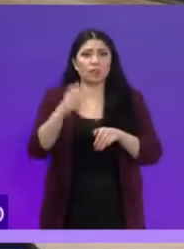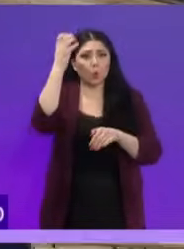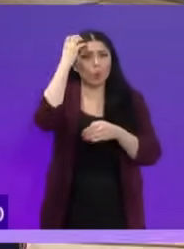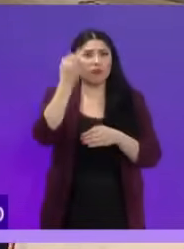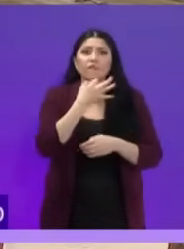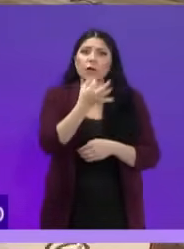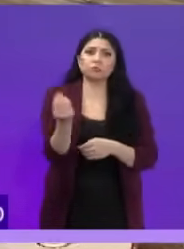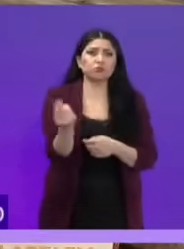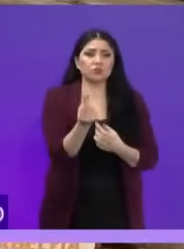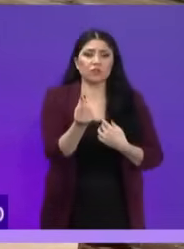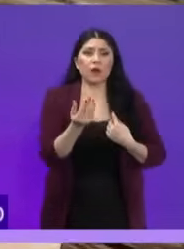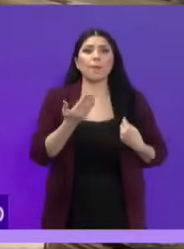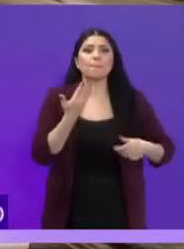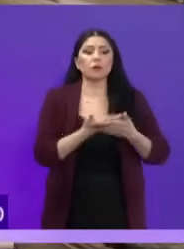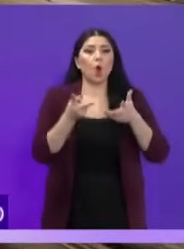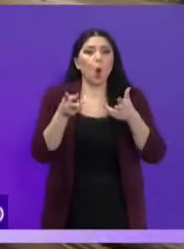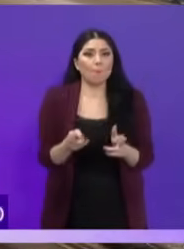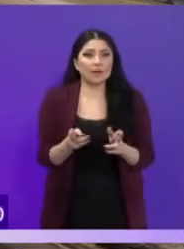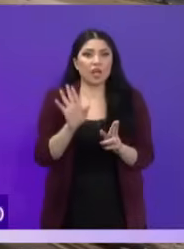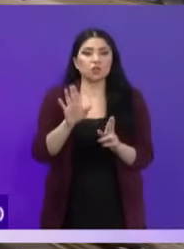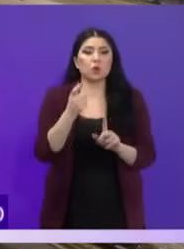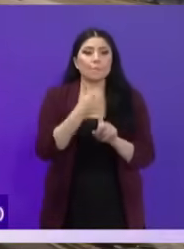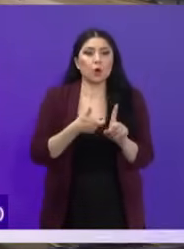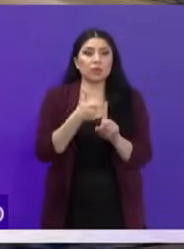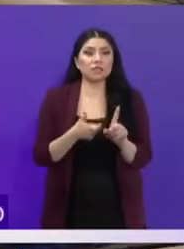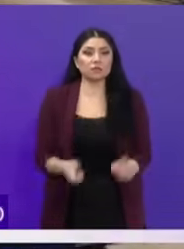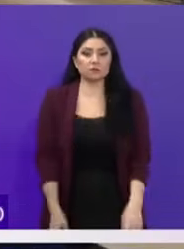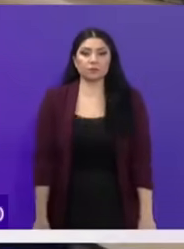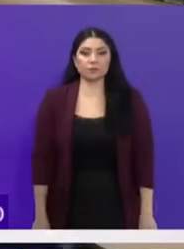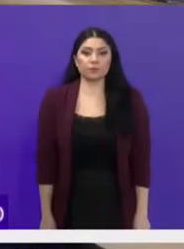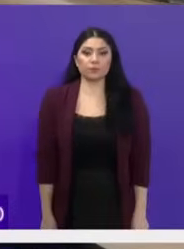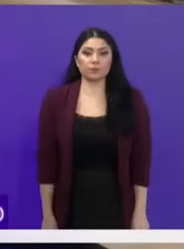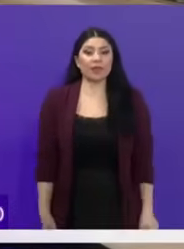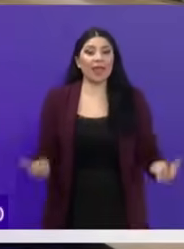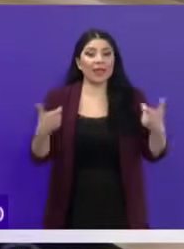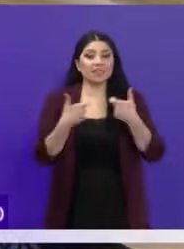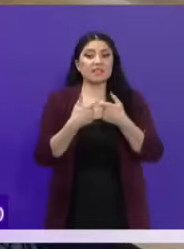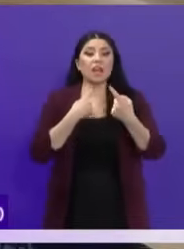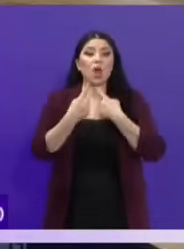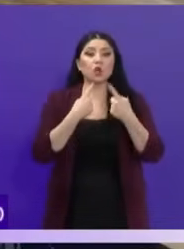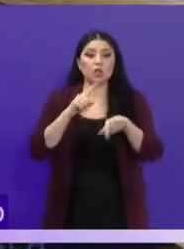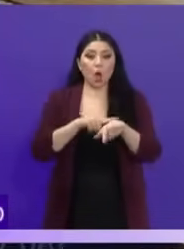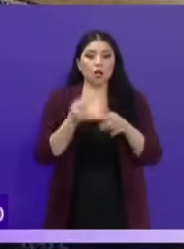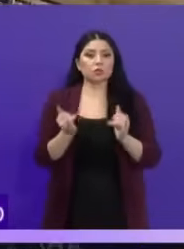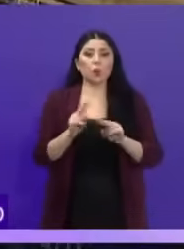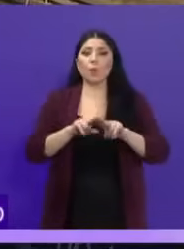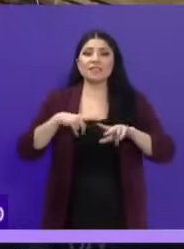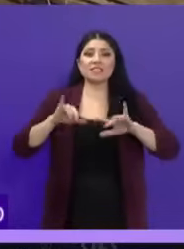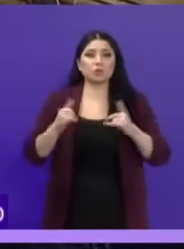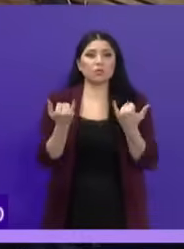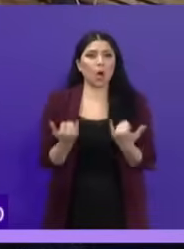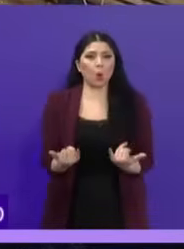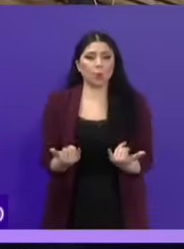guvern pentru încetarea acestui protest? Există negocieri la această oră sau cum arată lucrurile în acest